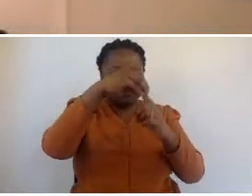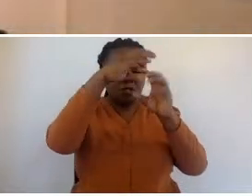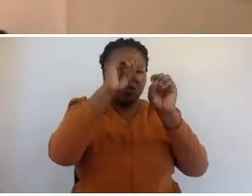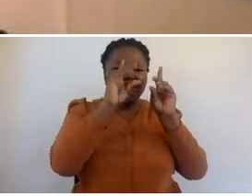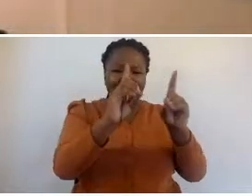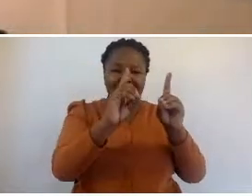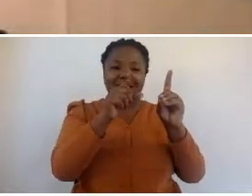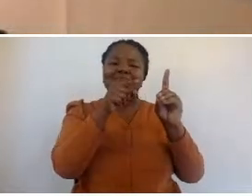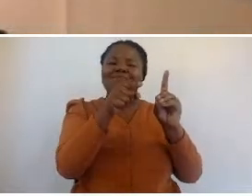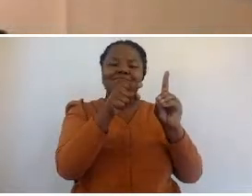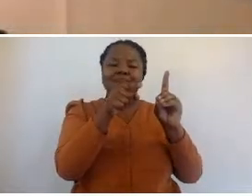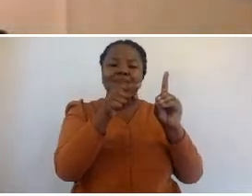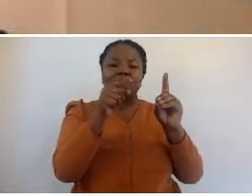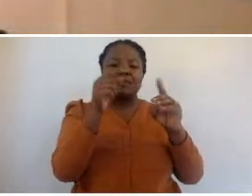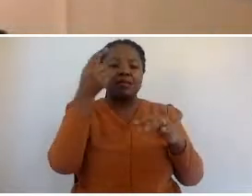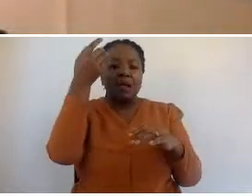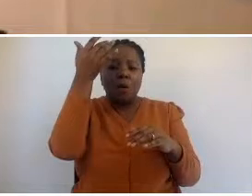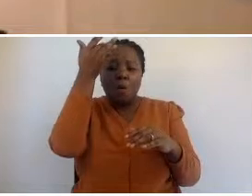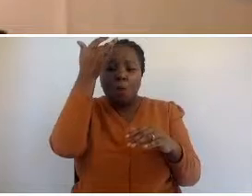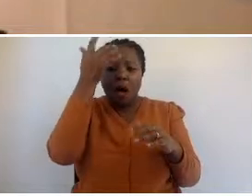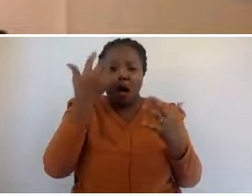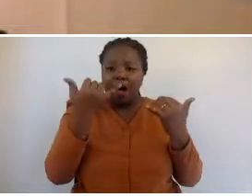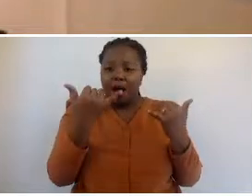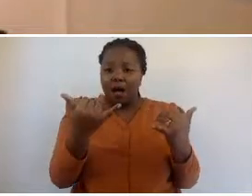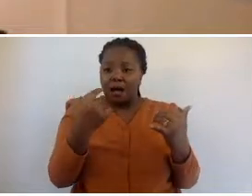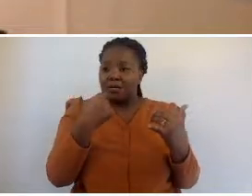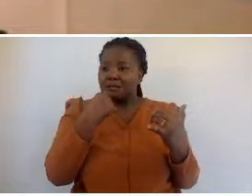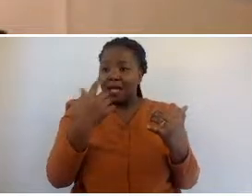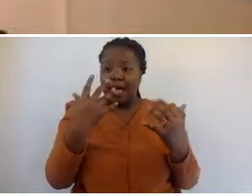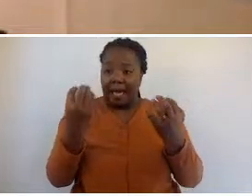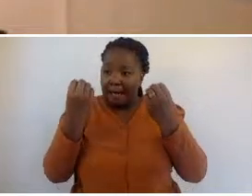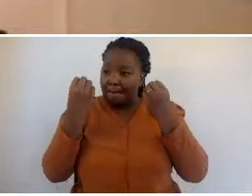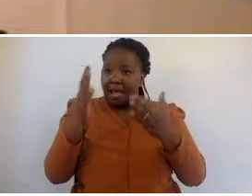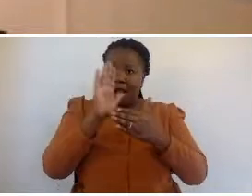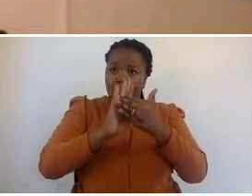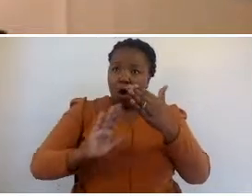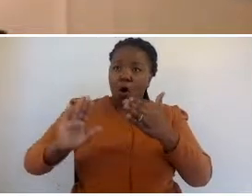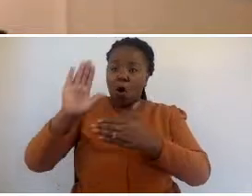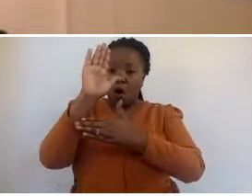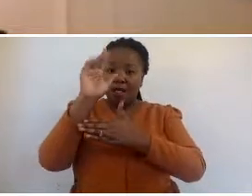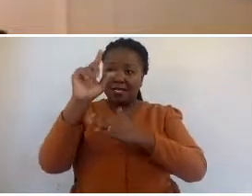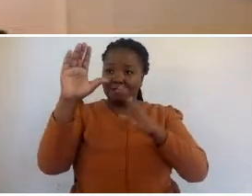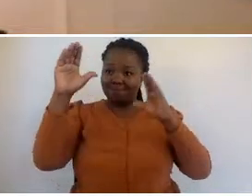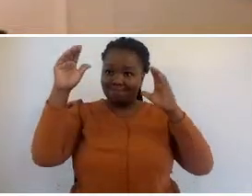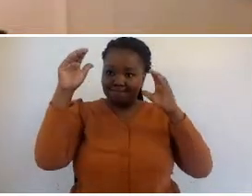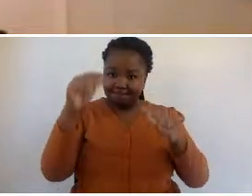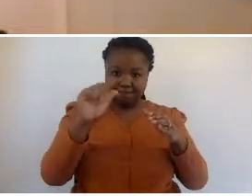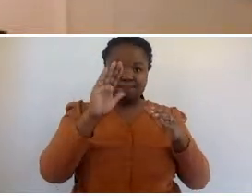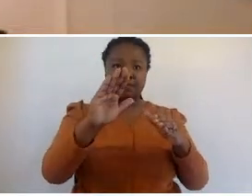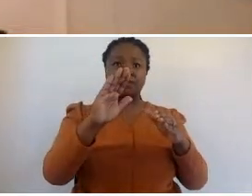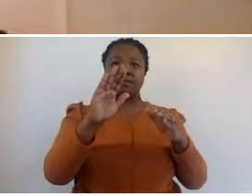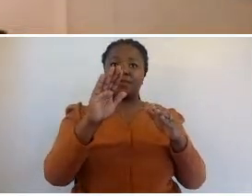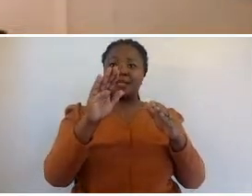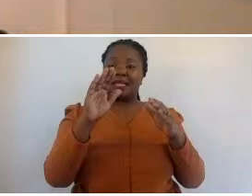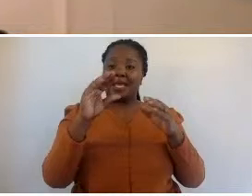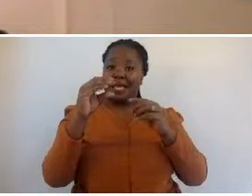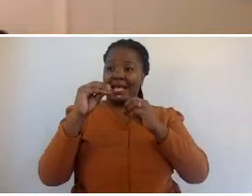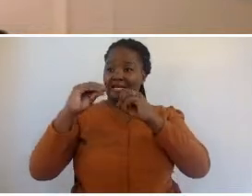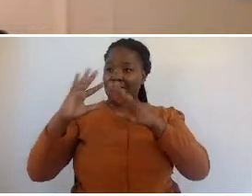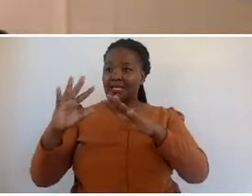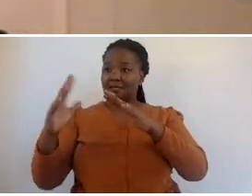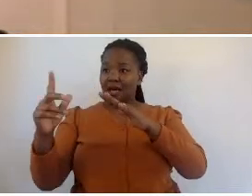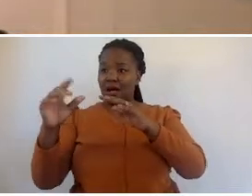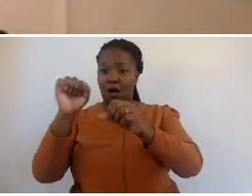est simple, c'est parce que nous n'avons pas beaucoup d'écoles de formation qui forment un grand